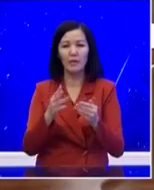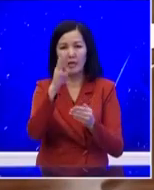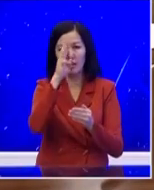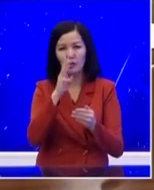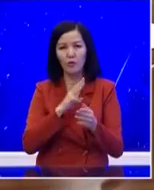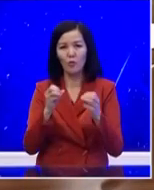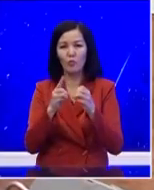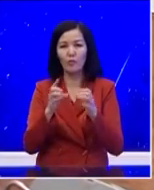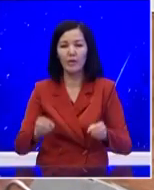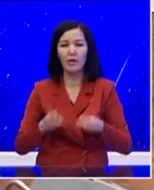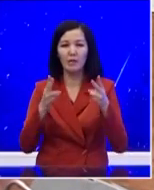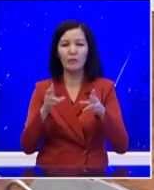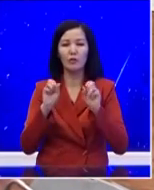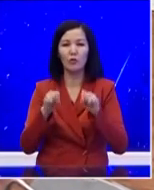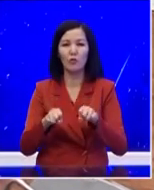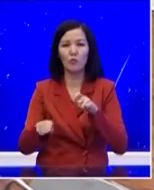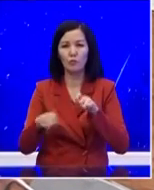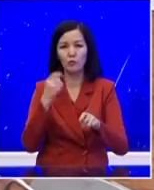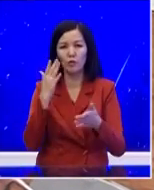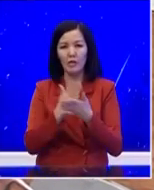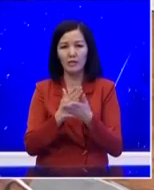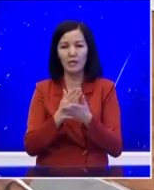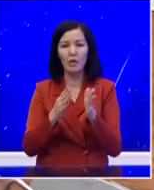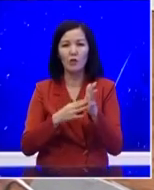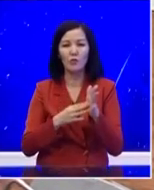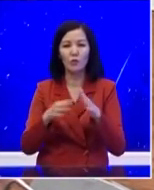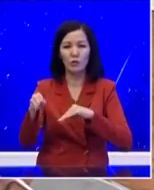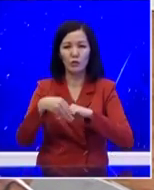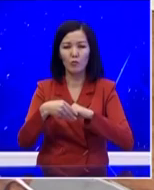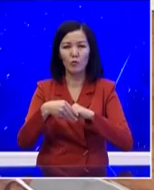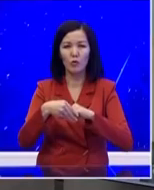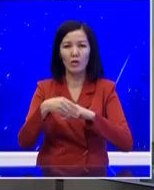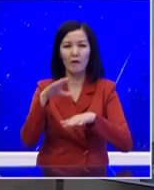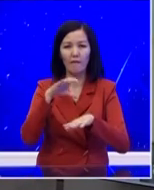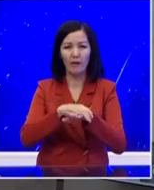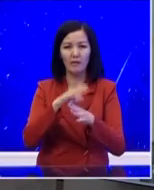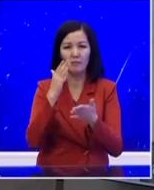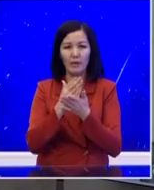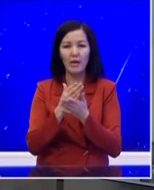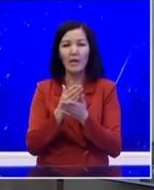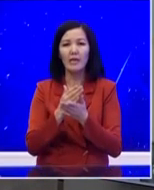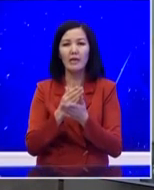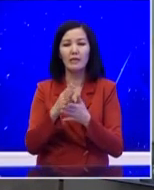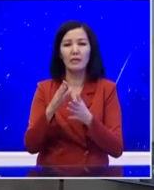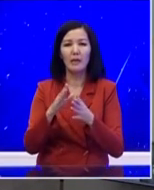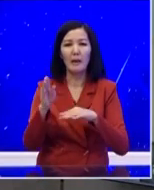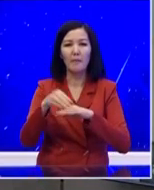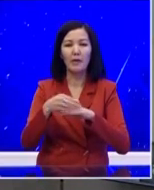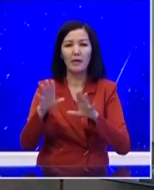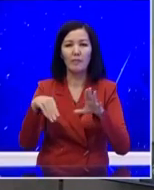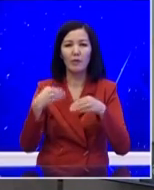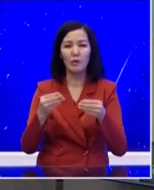90-да 11 қылмыстық құқық бұзушылық анықталған. Соның 9-ы жемқорлық дерегі. Мамандар азаматтардың пара беруге